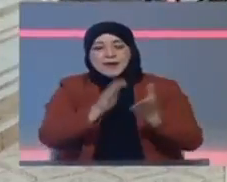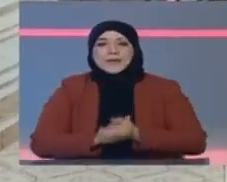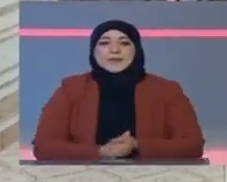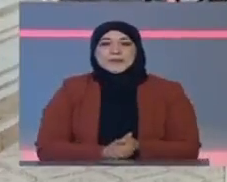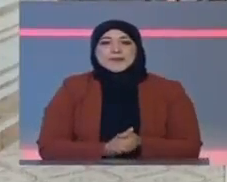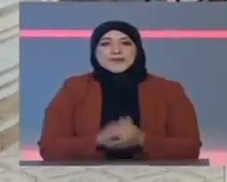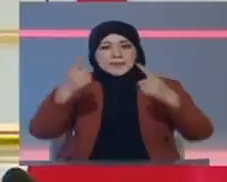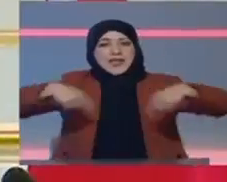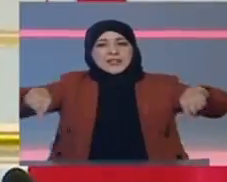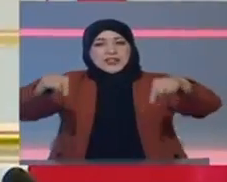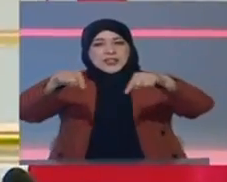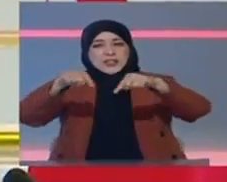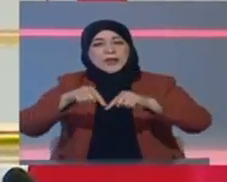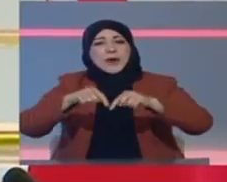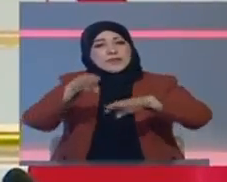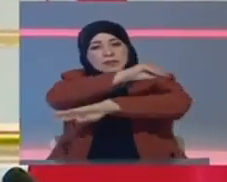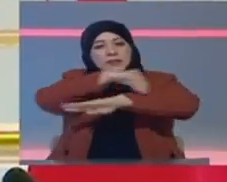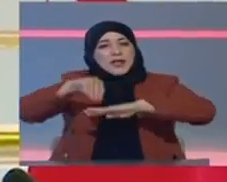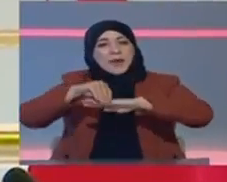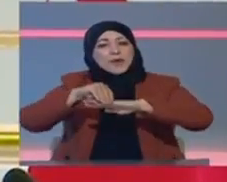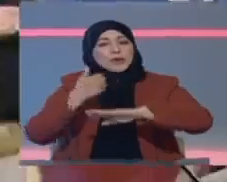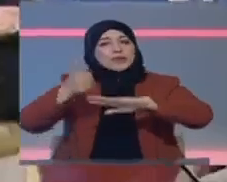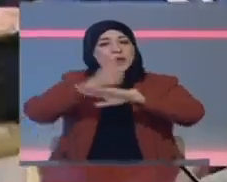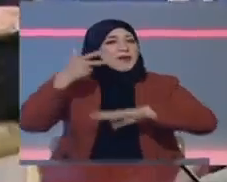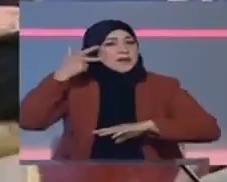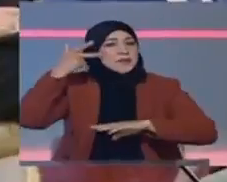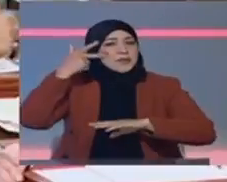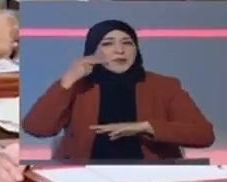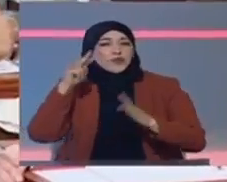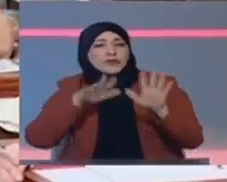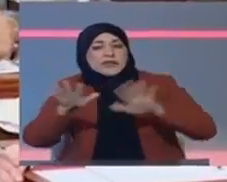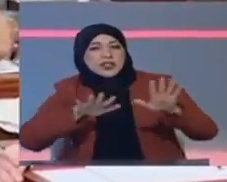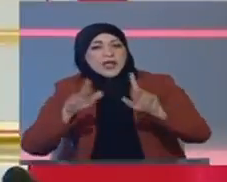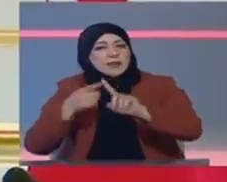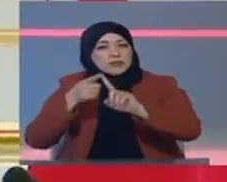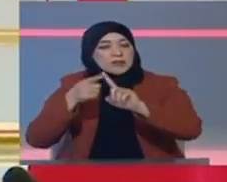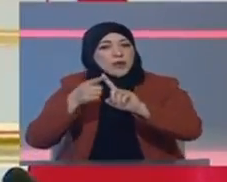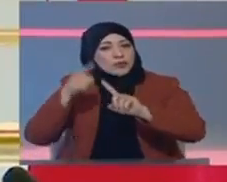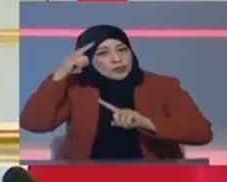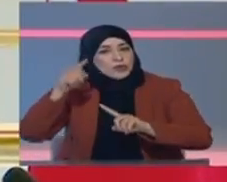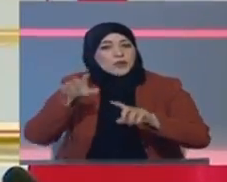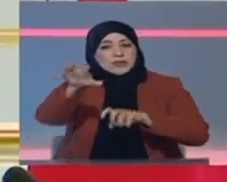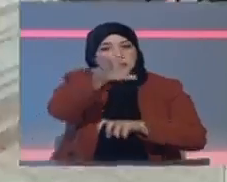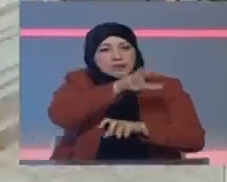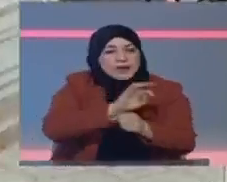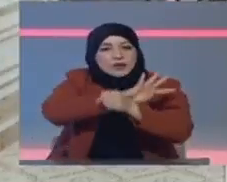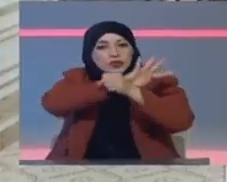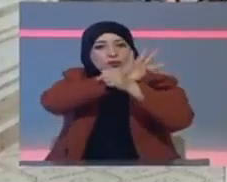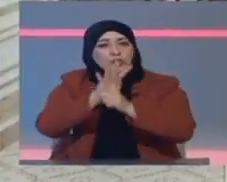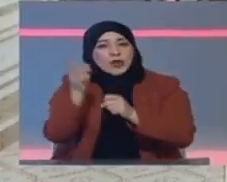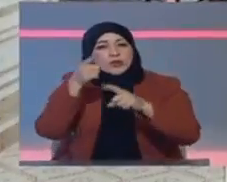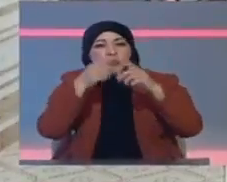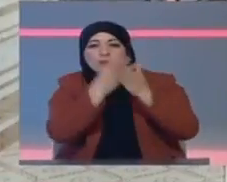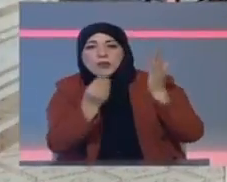اجتماع مجلس الامن القومي باشراف رئيس الجمهوريه ينظر في الاجراءات التى تم اتخاذها فى عالقه بفيروس كورونا وفي النقاش